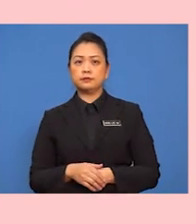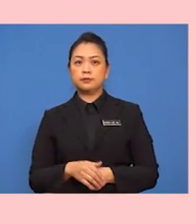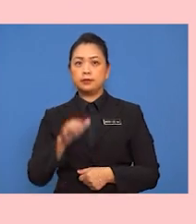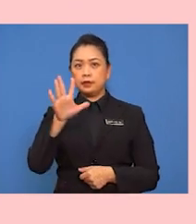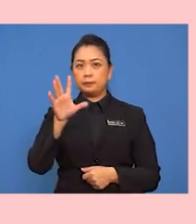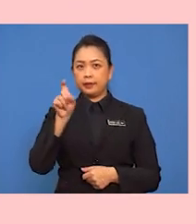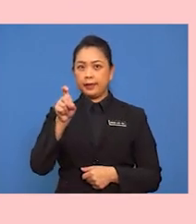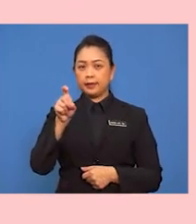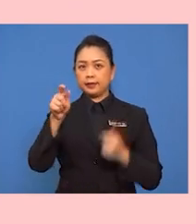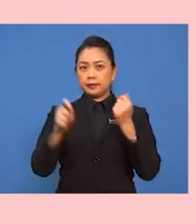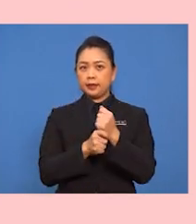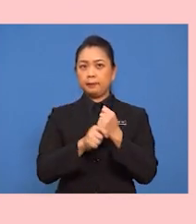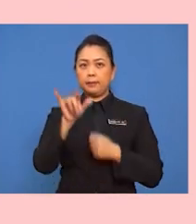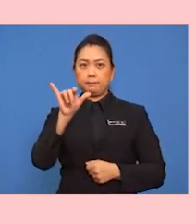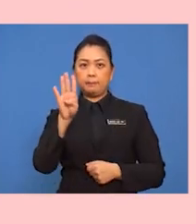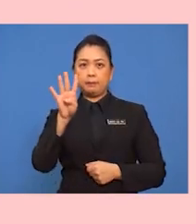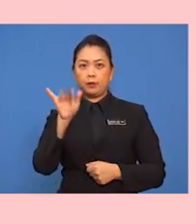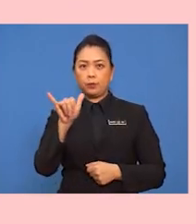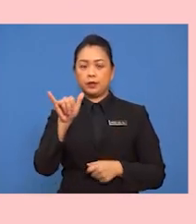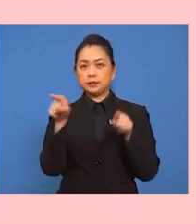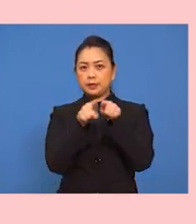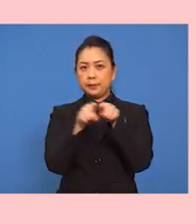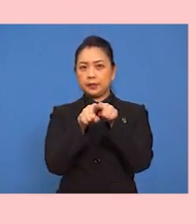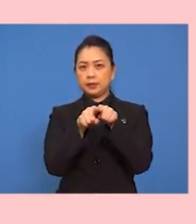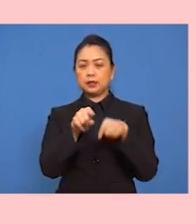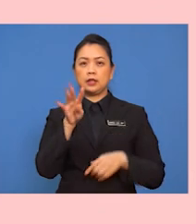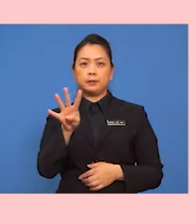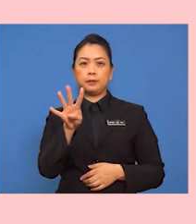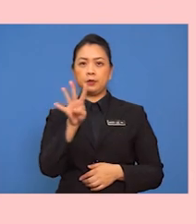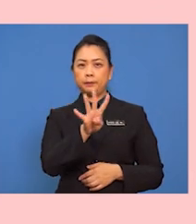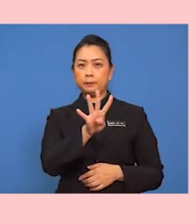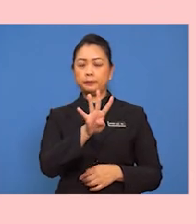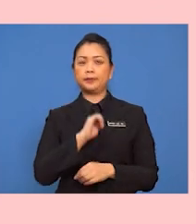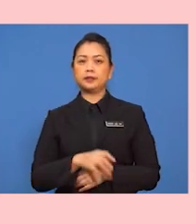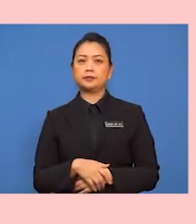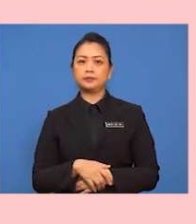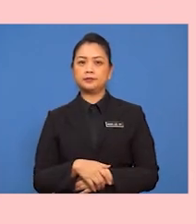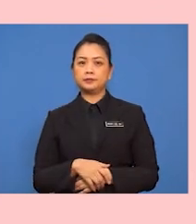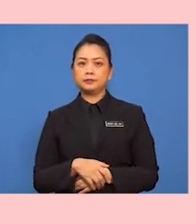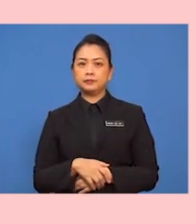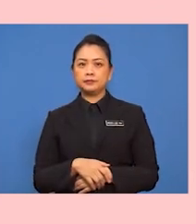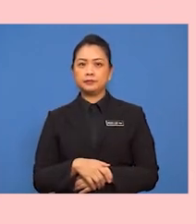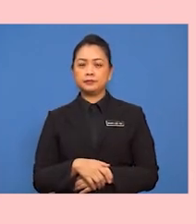5X tambah 4Y sama dengan 44